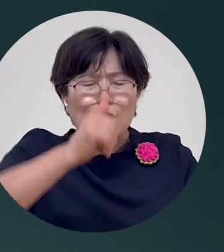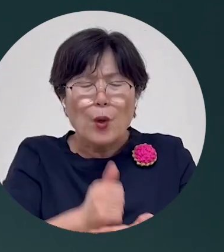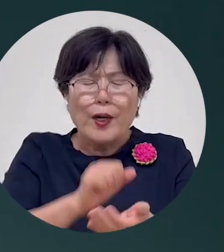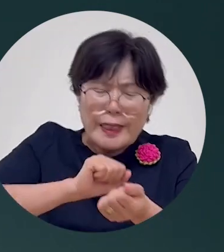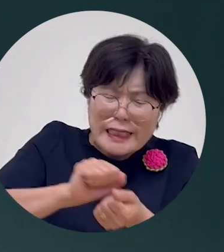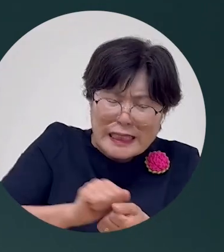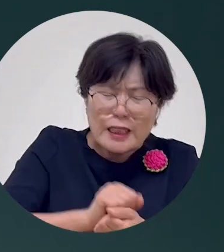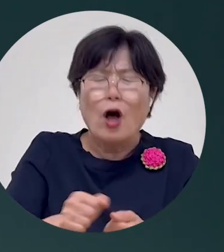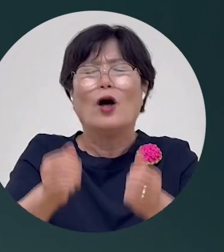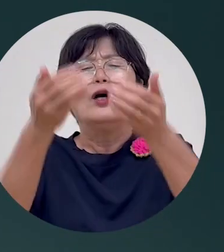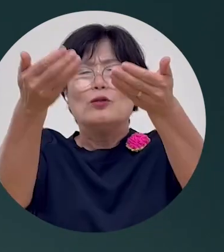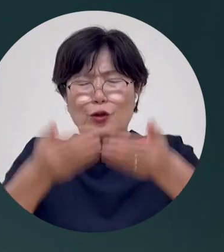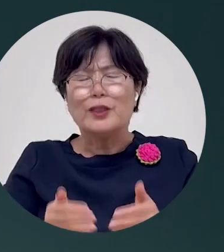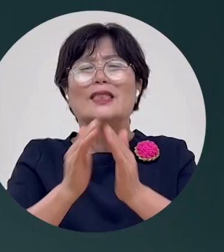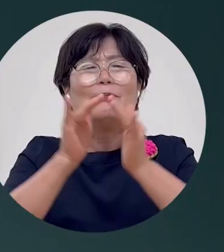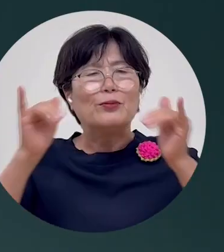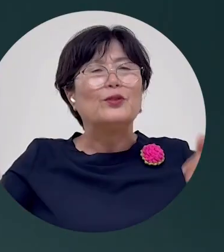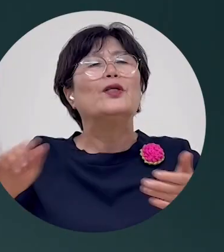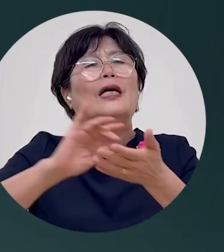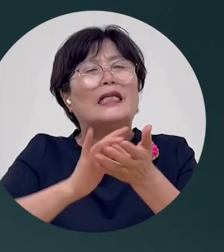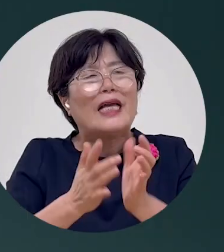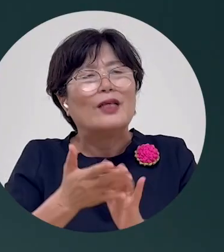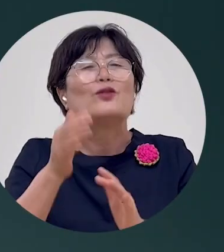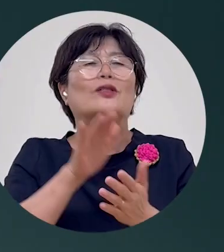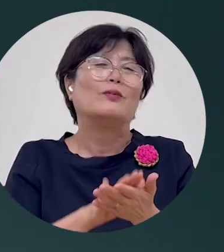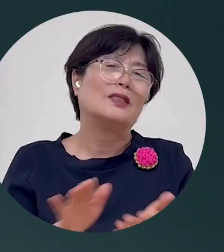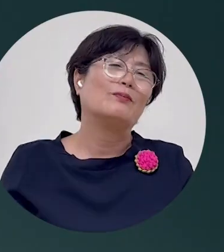분은 누구시다고요? 예수님이세요.